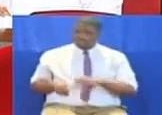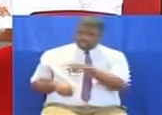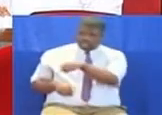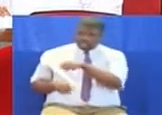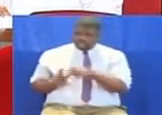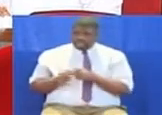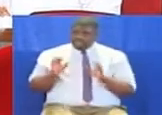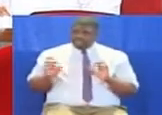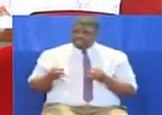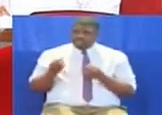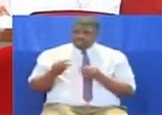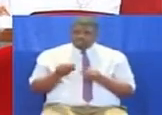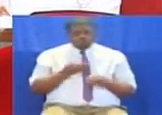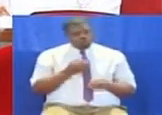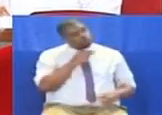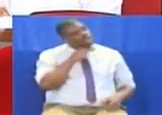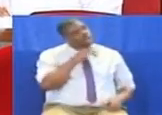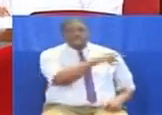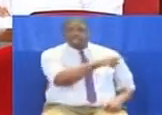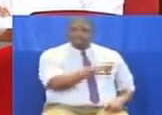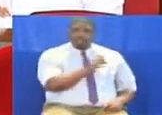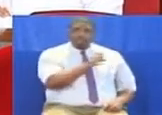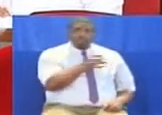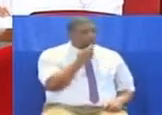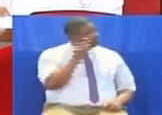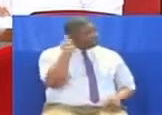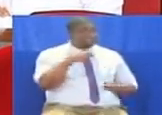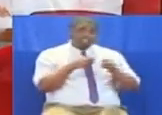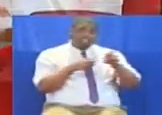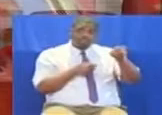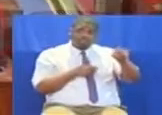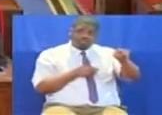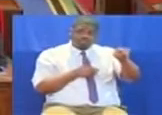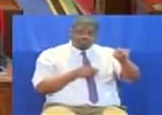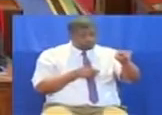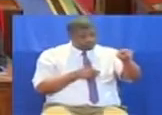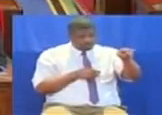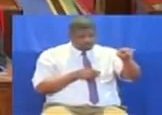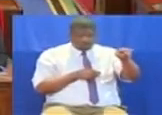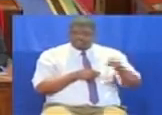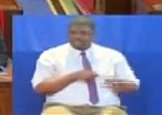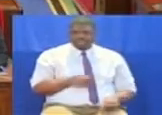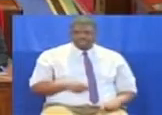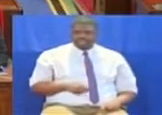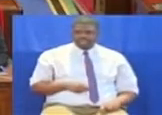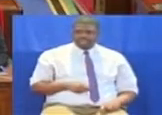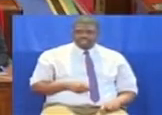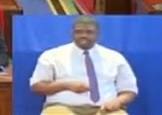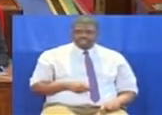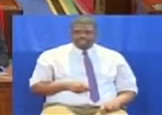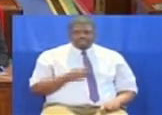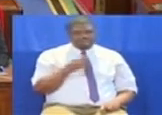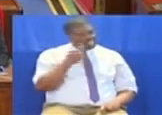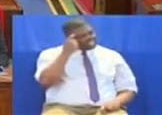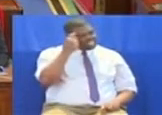gani ya kuwafix? Mmekuwa wajanja nyinyi mwaka huu, yaisee mmetuzidi kweli kweli. Lakini tulikuwa